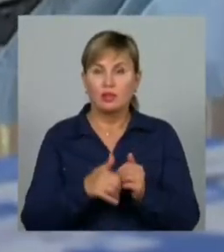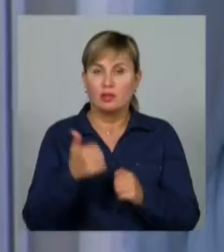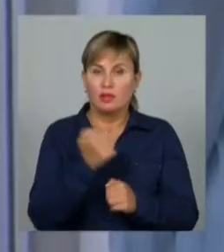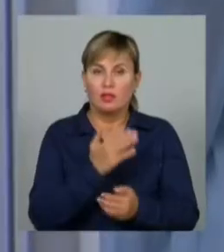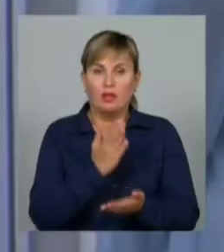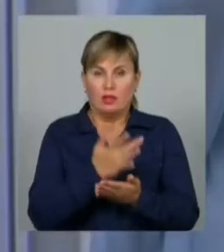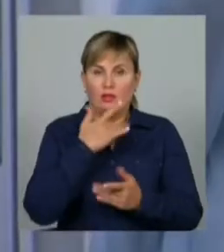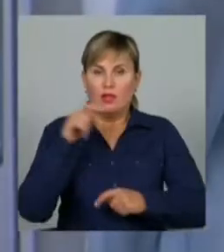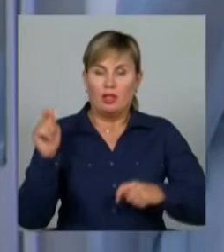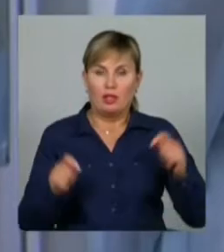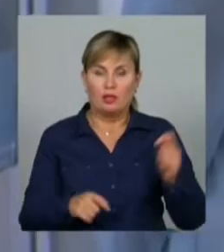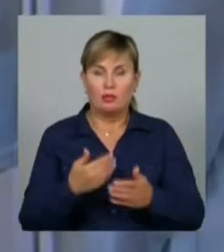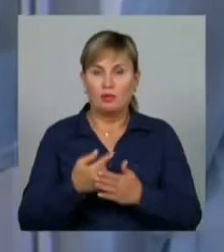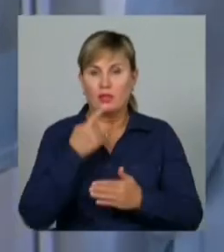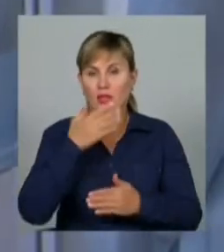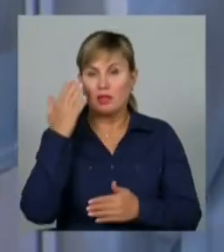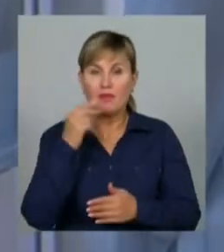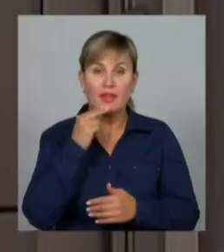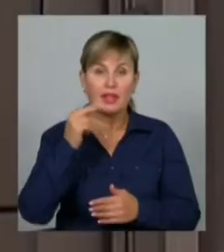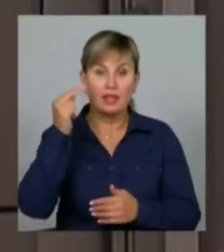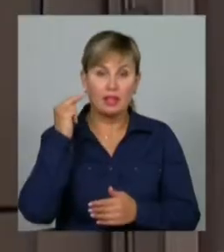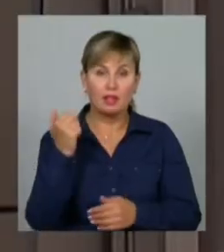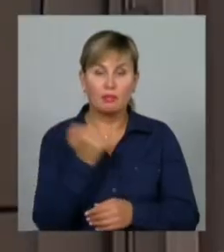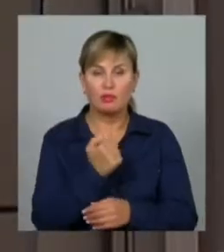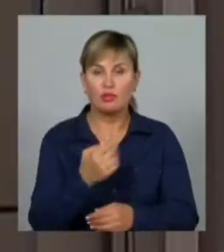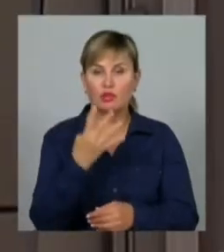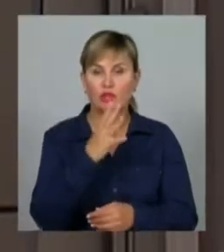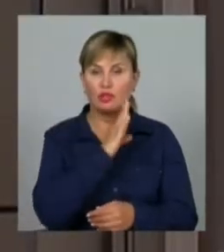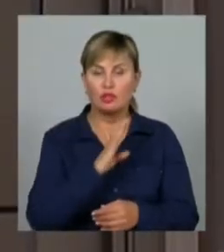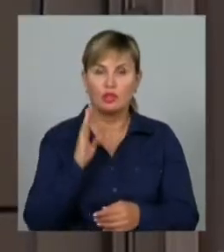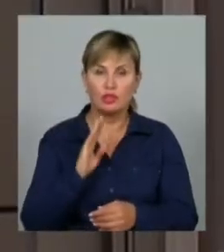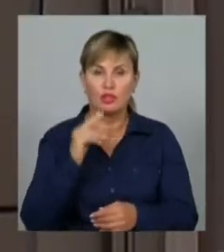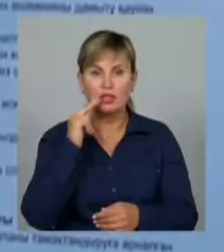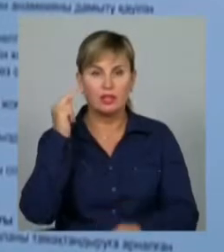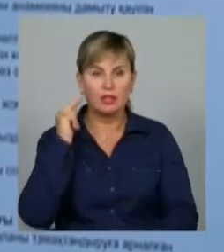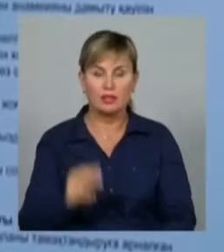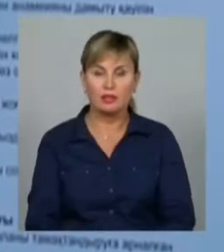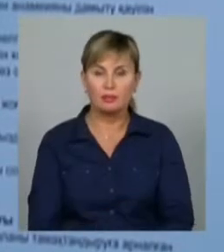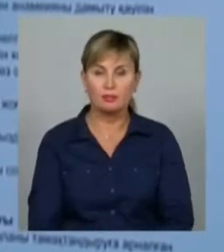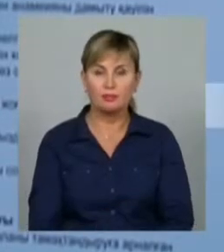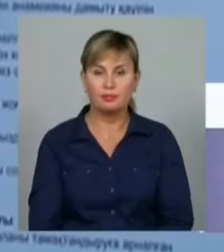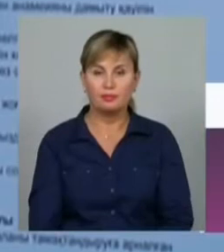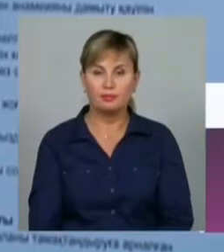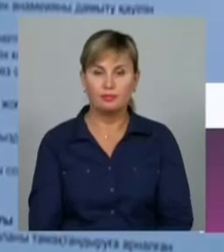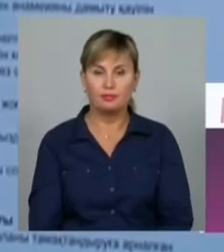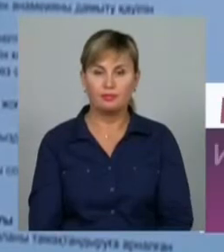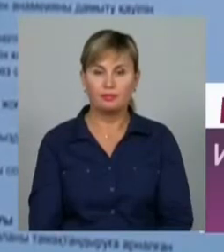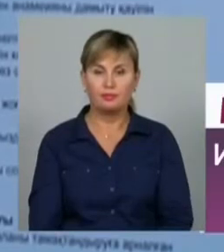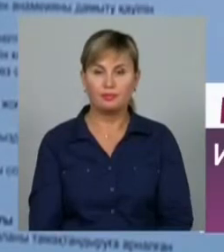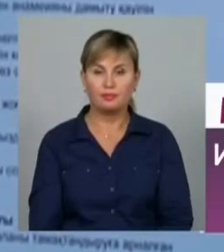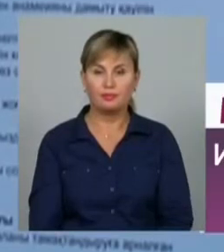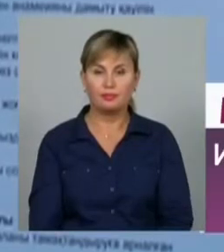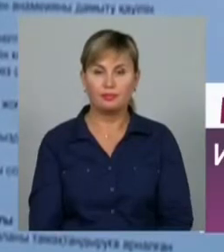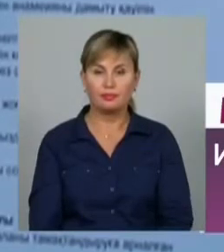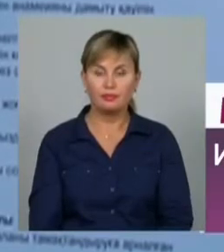признаются врачей к примеру недавно китайским hyatt вак сам привились четыре жителя поднебесной щите разом от tables in kazakhstan азамата